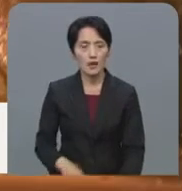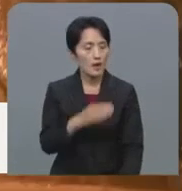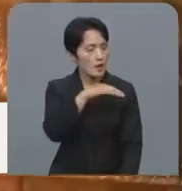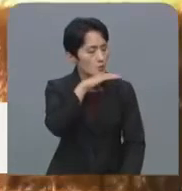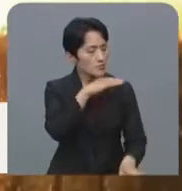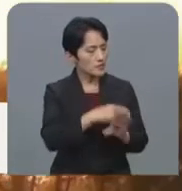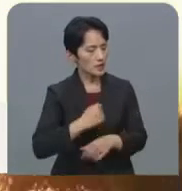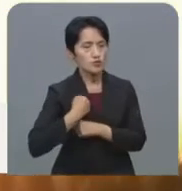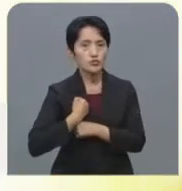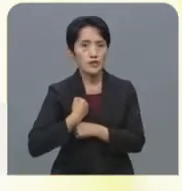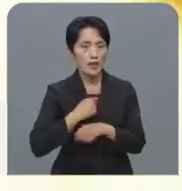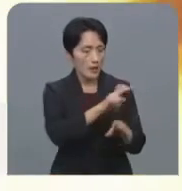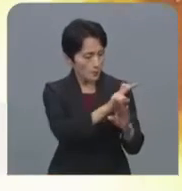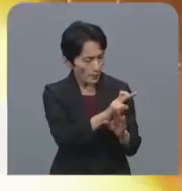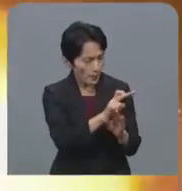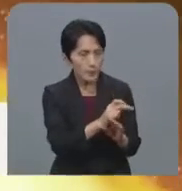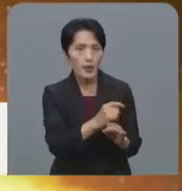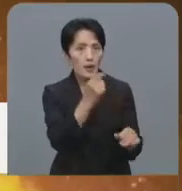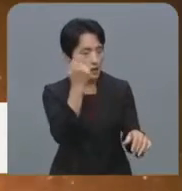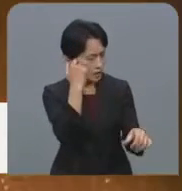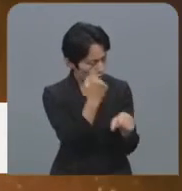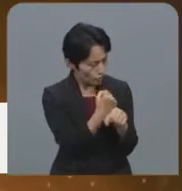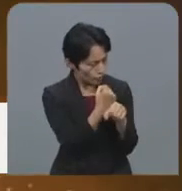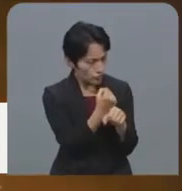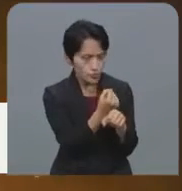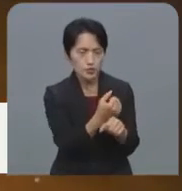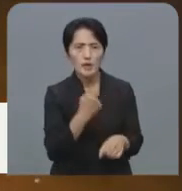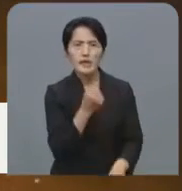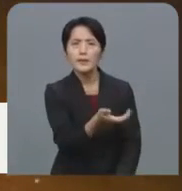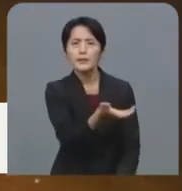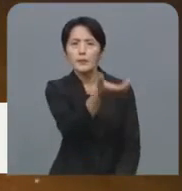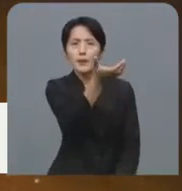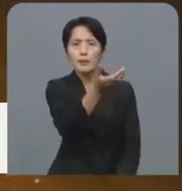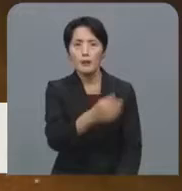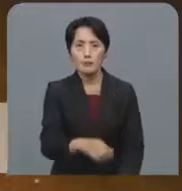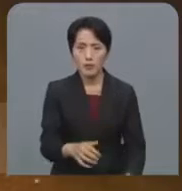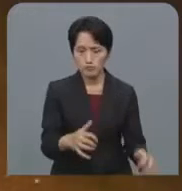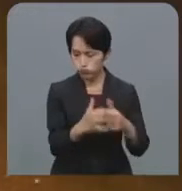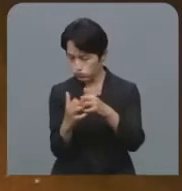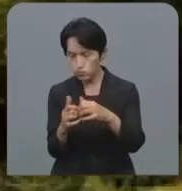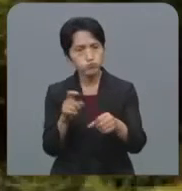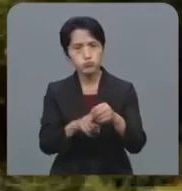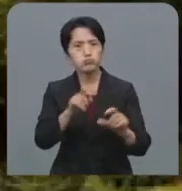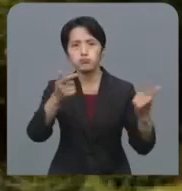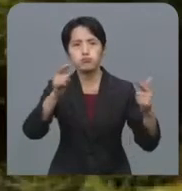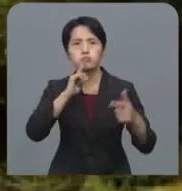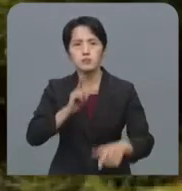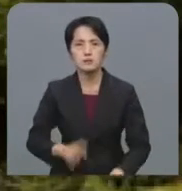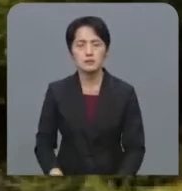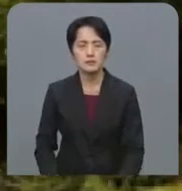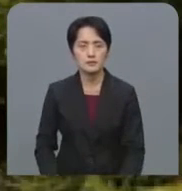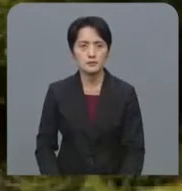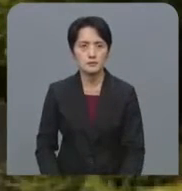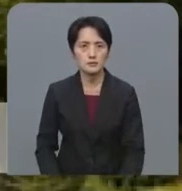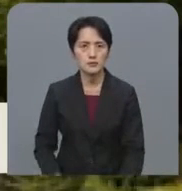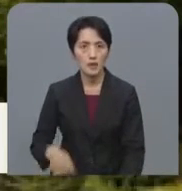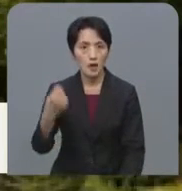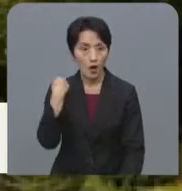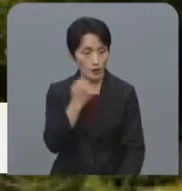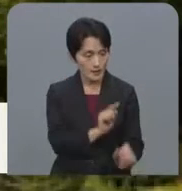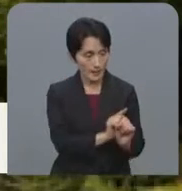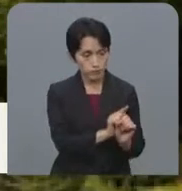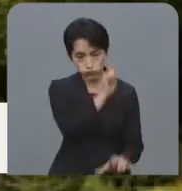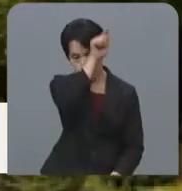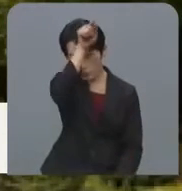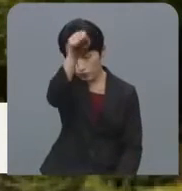地走向完全破裂。金宇正表示，朝方并非如南朝鲜所猜测的针对某一方选